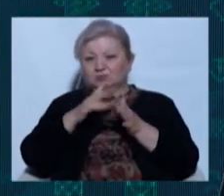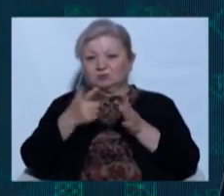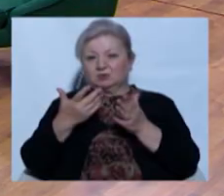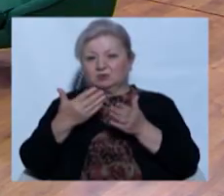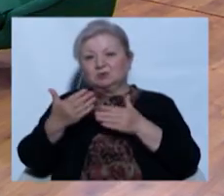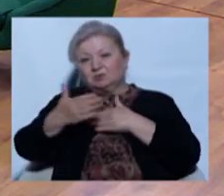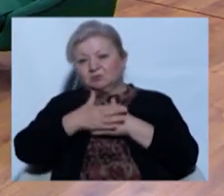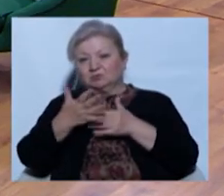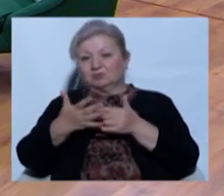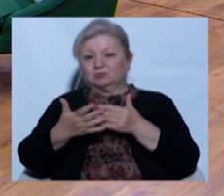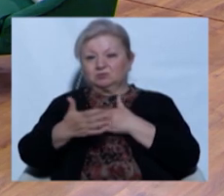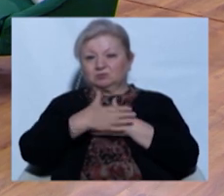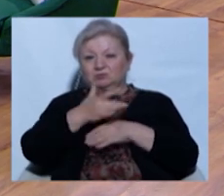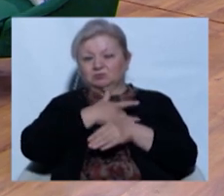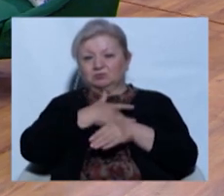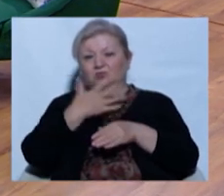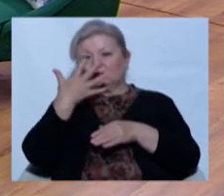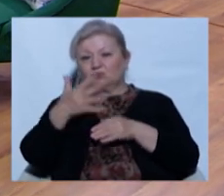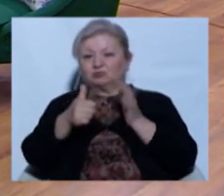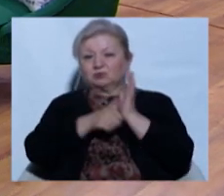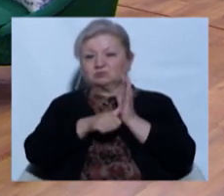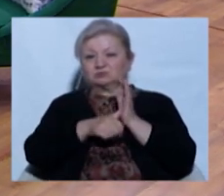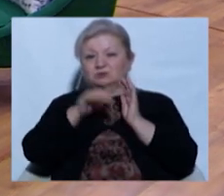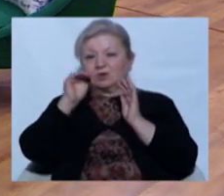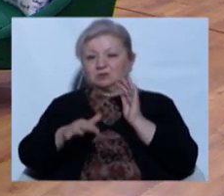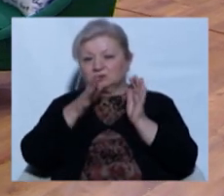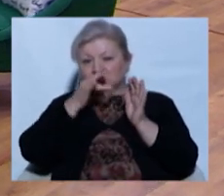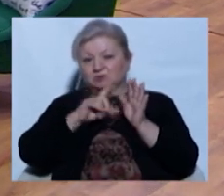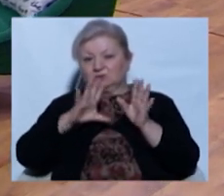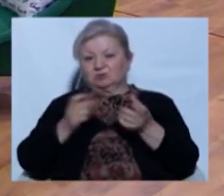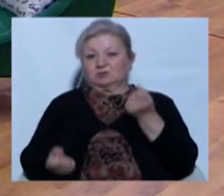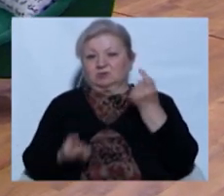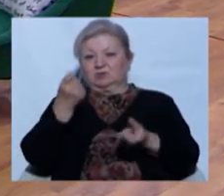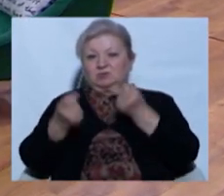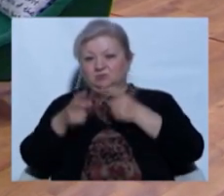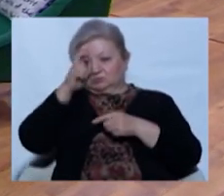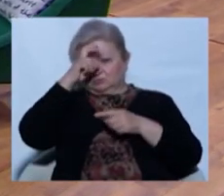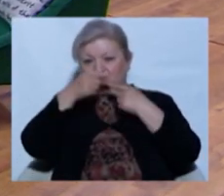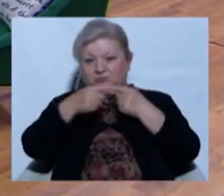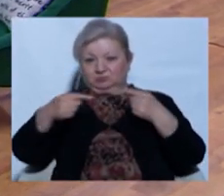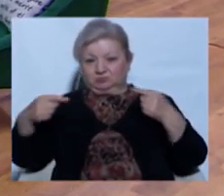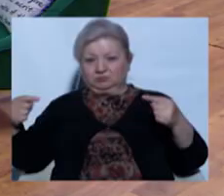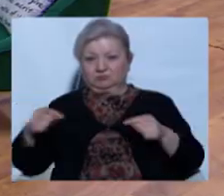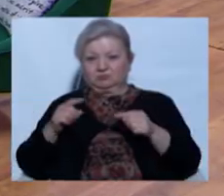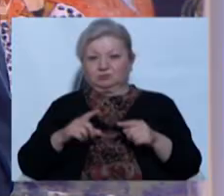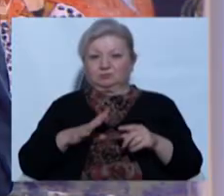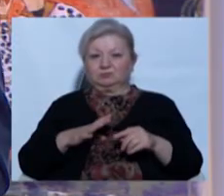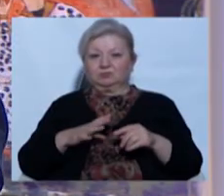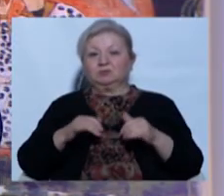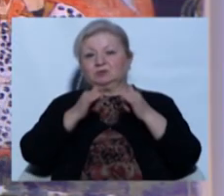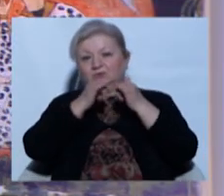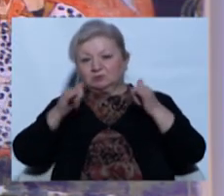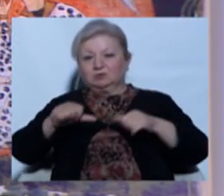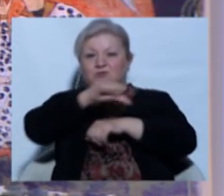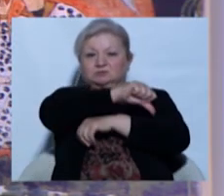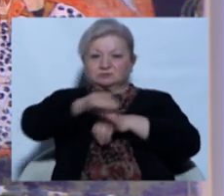6000 დაახლოებით, 5-6000 წელია რაც არსებობენ გაჩნდნენ სახელმწიფოები. და ჩამოყალიო შემდგომ საზღვრები